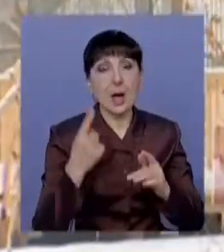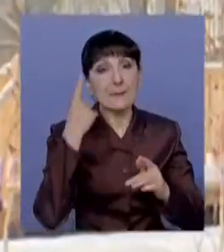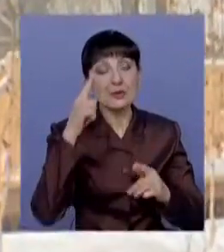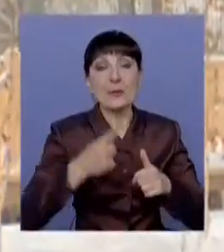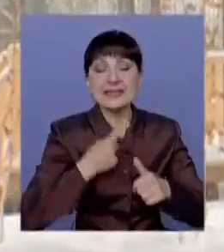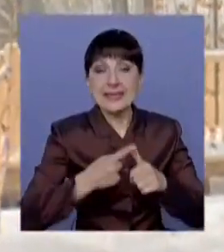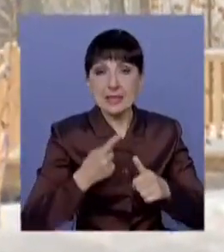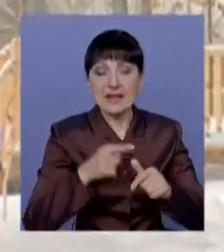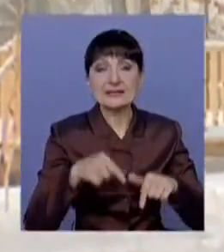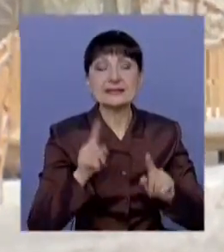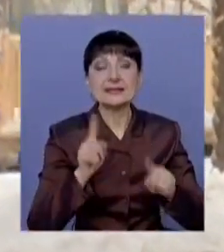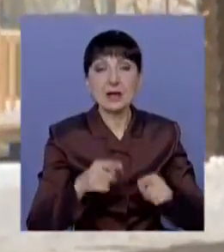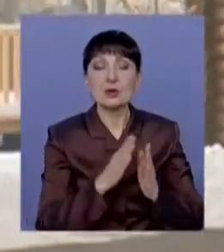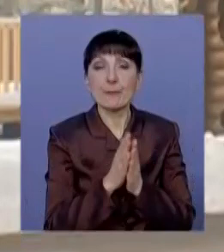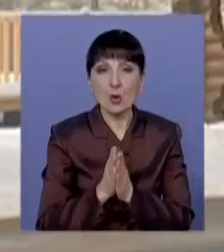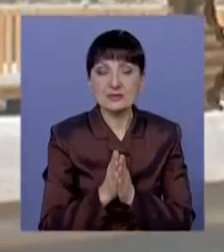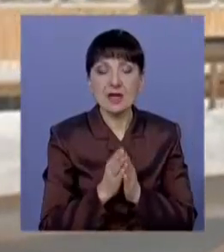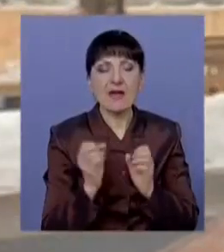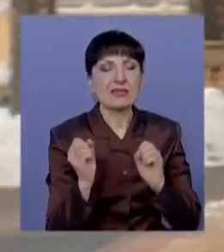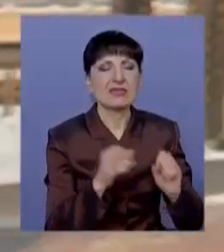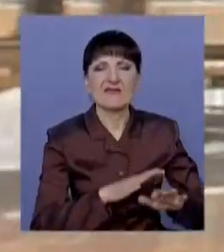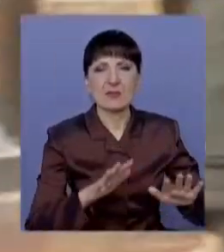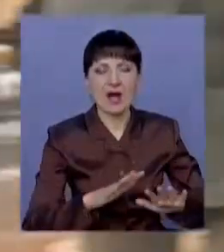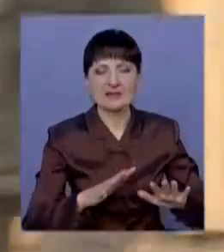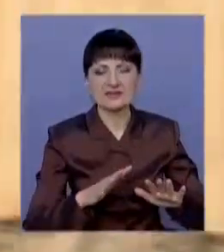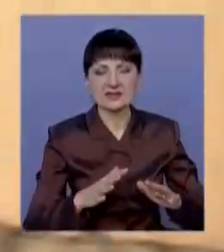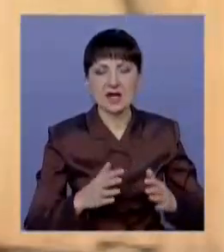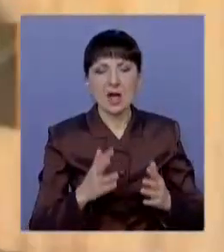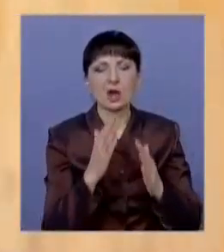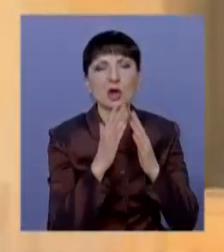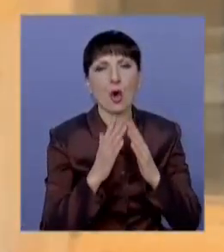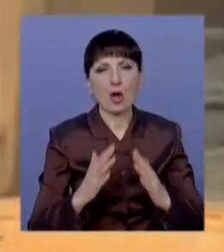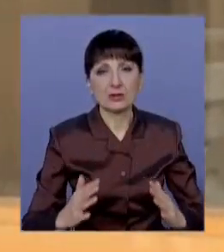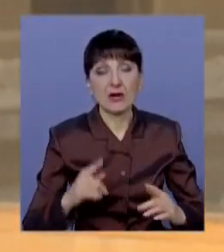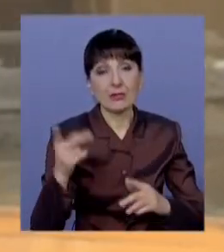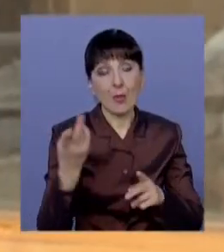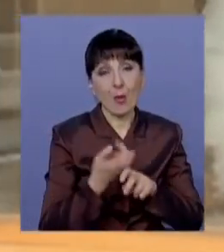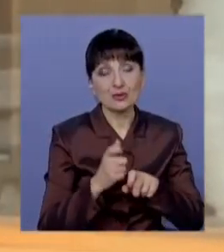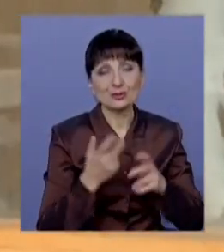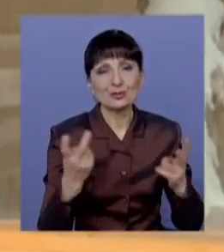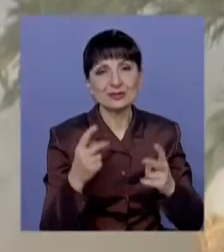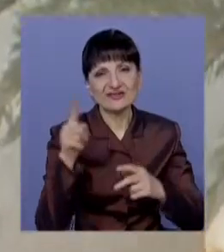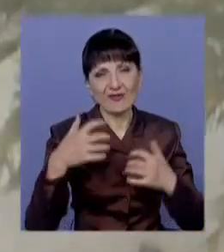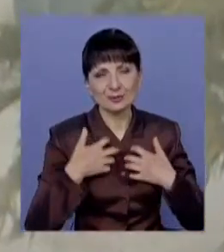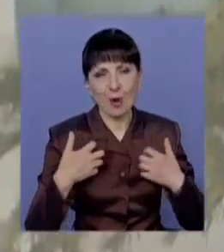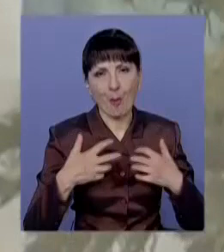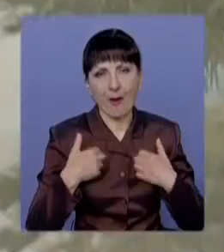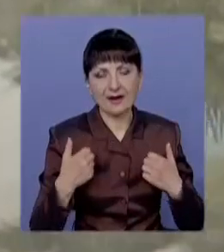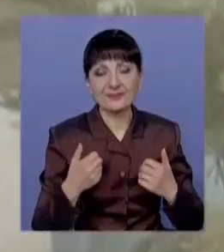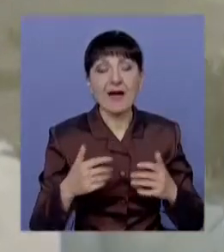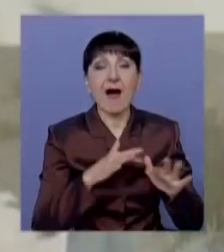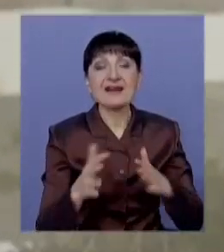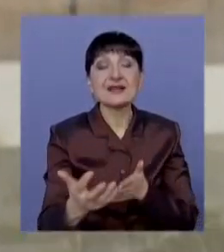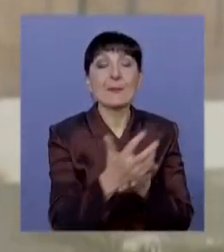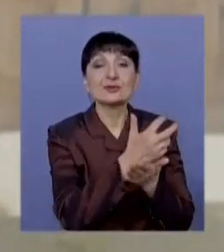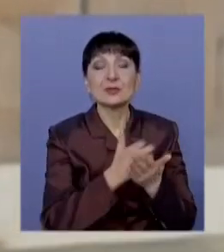котенку ягуара, здесь также просят не выбрасывать живые новогодние елки. Они очень нужны животным. Акцию по сбору